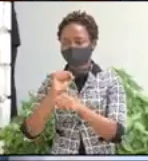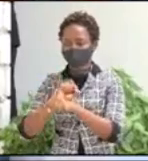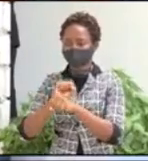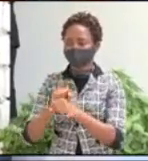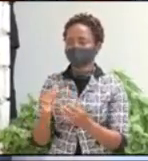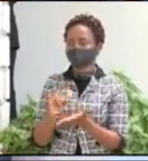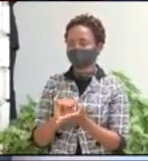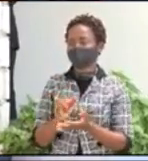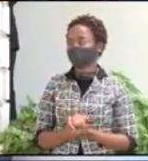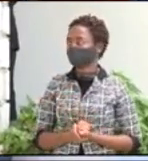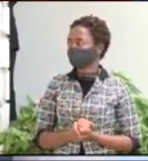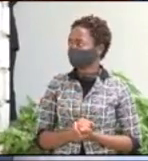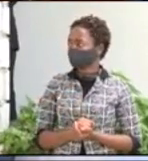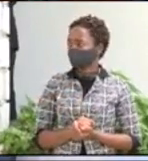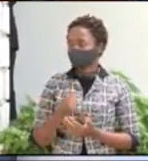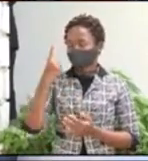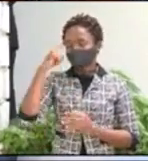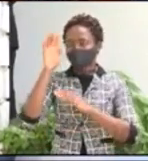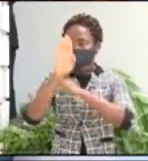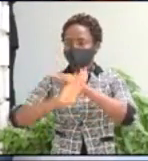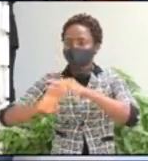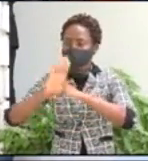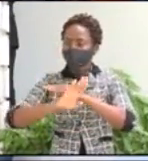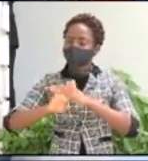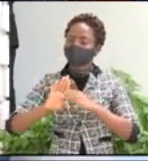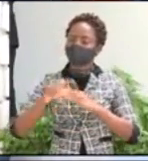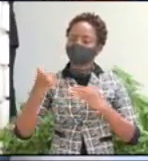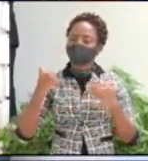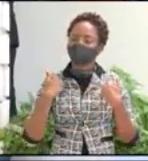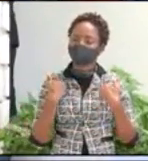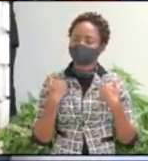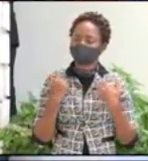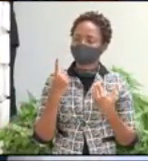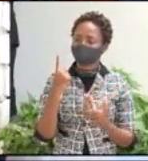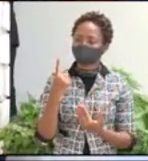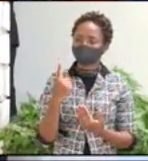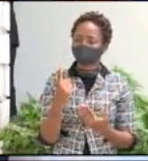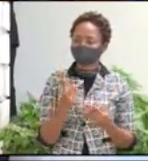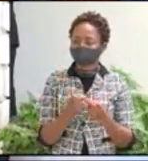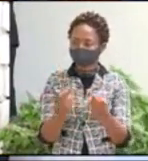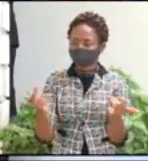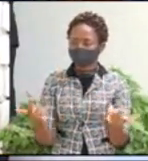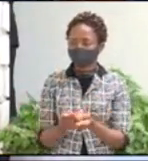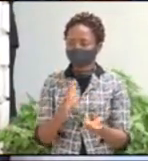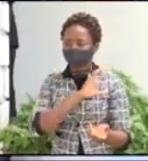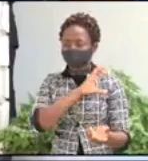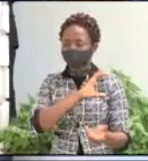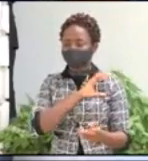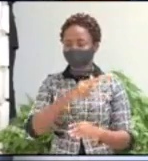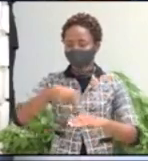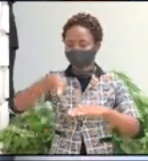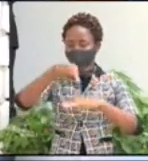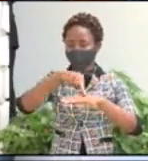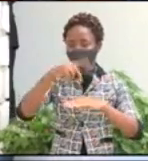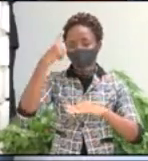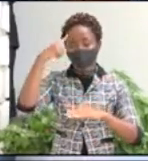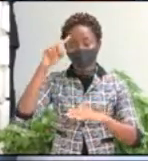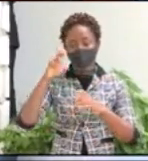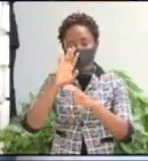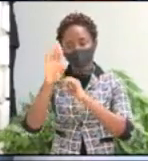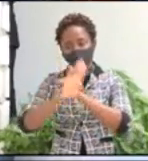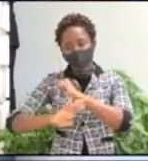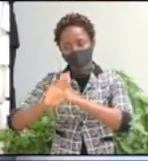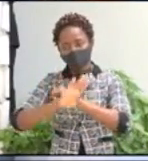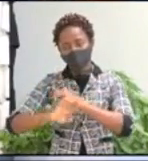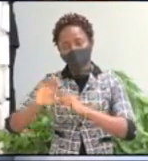processus électoral. Au niveau sécurité, président, il y a une cellule qui met en place au niveau police nationale pour sécurité électorale. Il y a